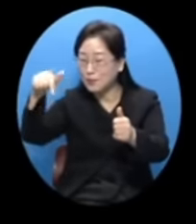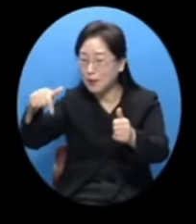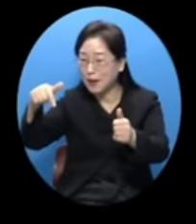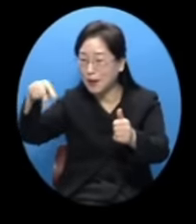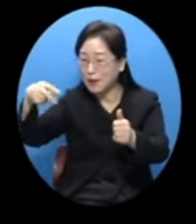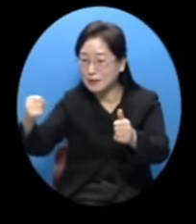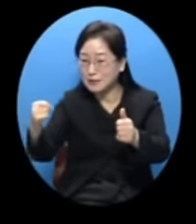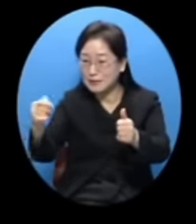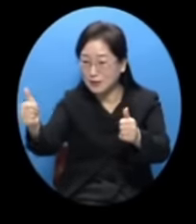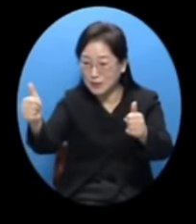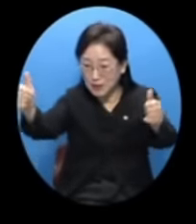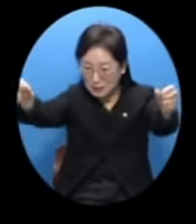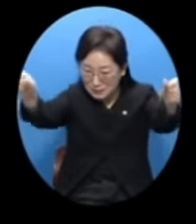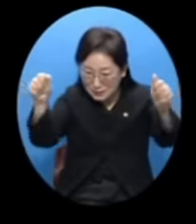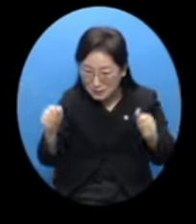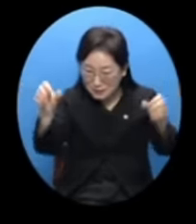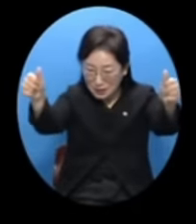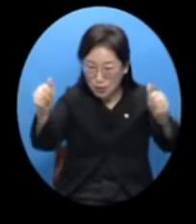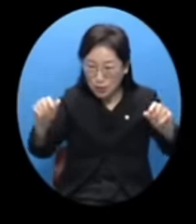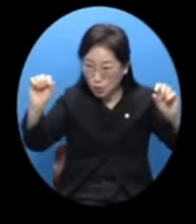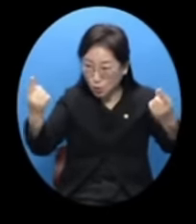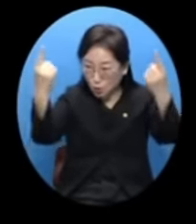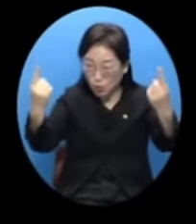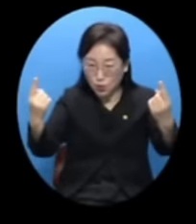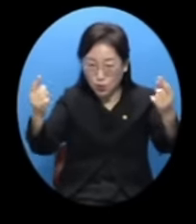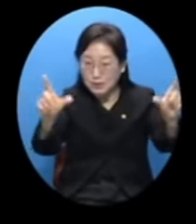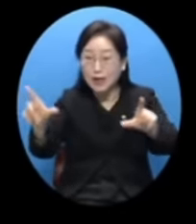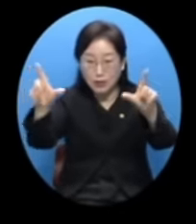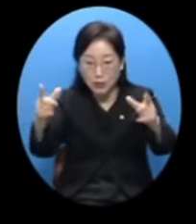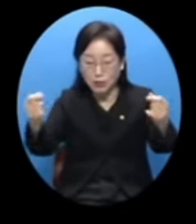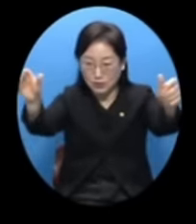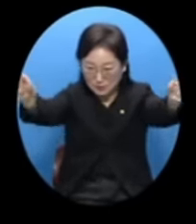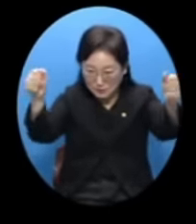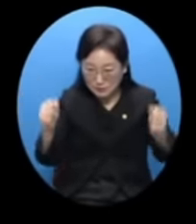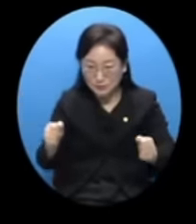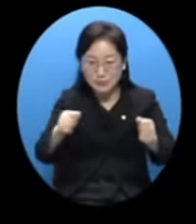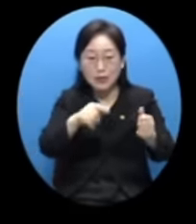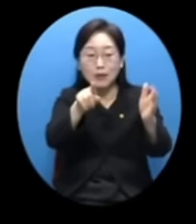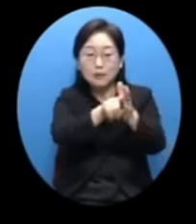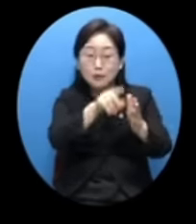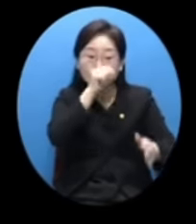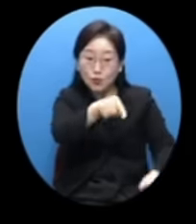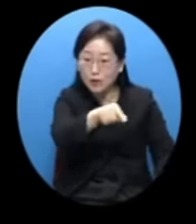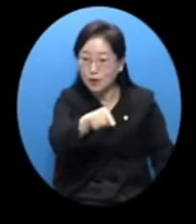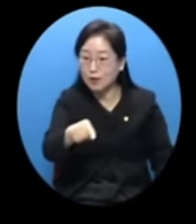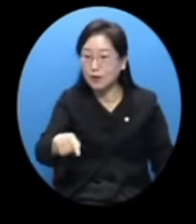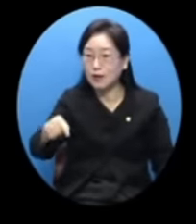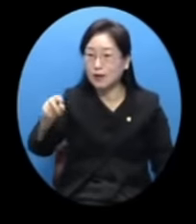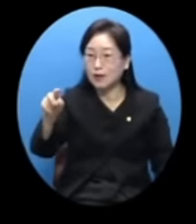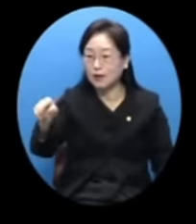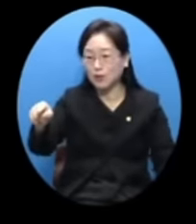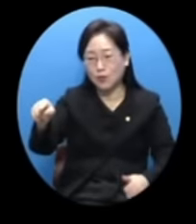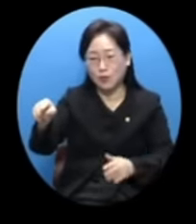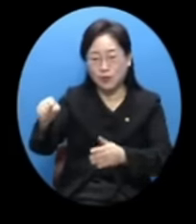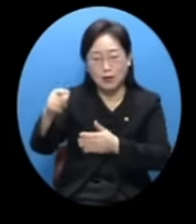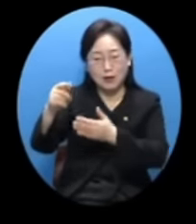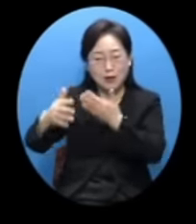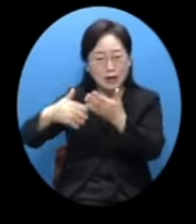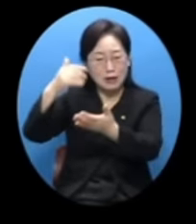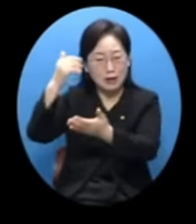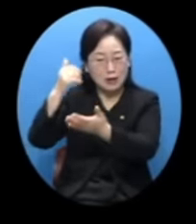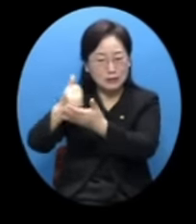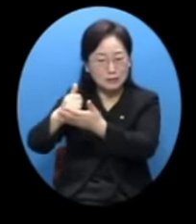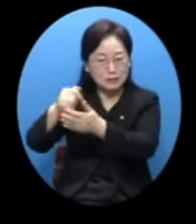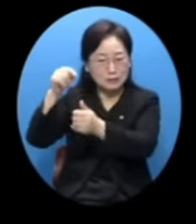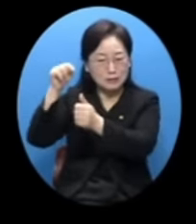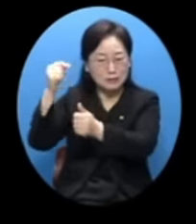것이 있습니다 동시대 살았던 사람인데 믿음이 좋았던 전하던 에드워즈와 하나님의 뜻 가운데